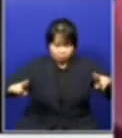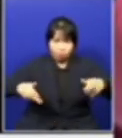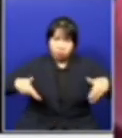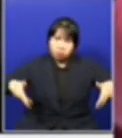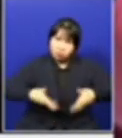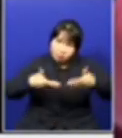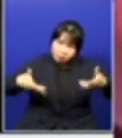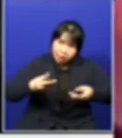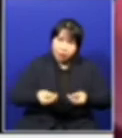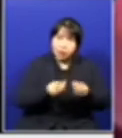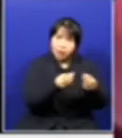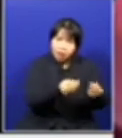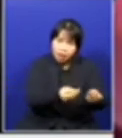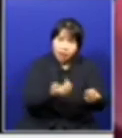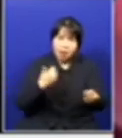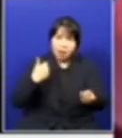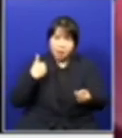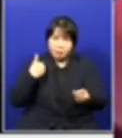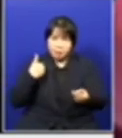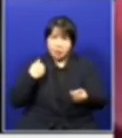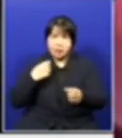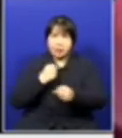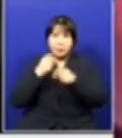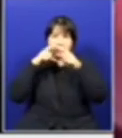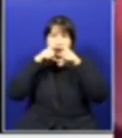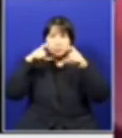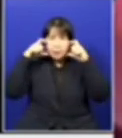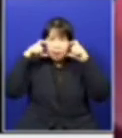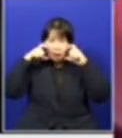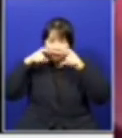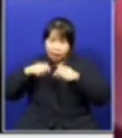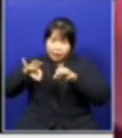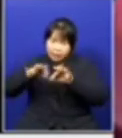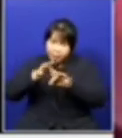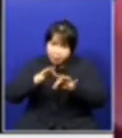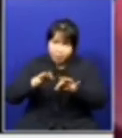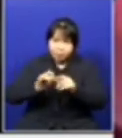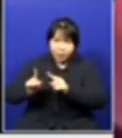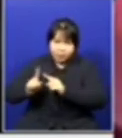นึ่งก็ไปเย็บเม็ดปิดปากต้องขอบคุณมากครับสวัสดีครับ